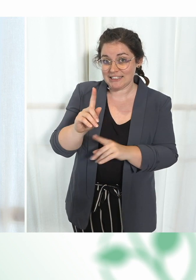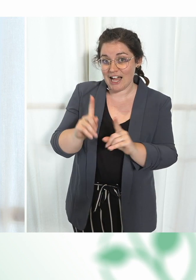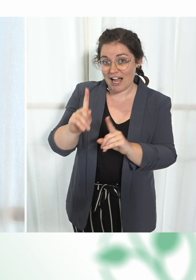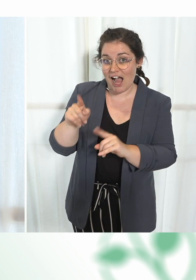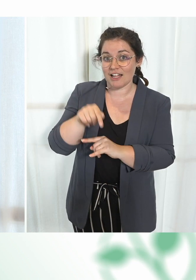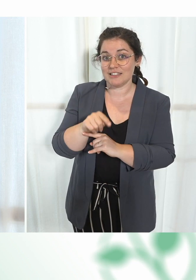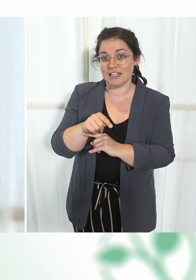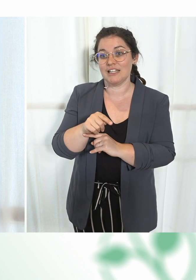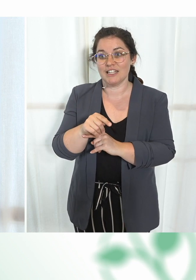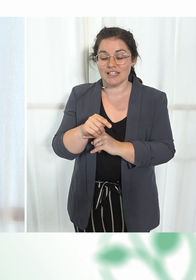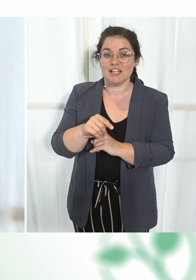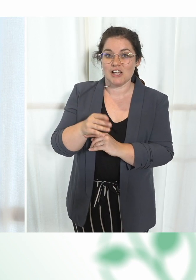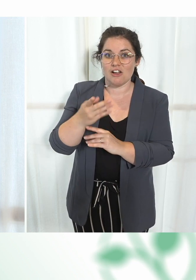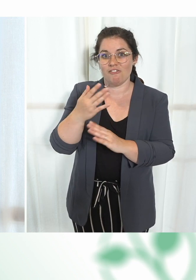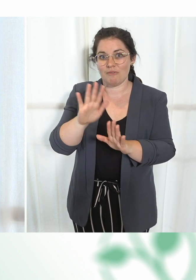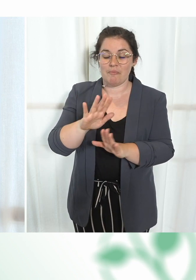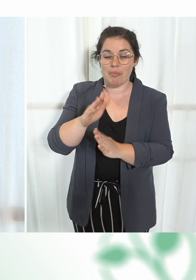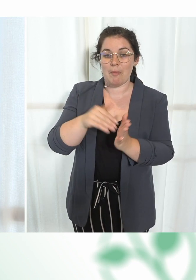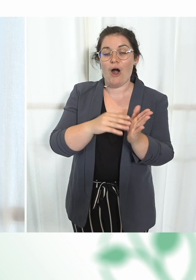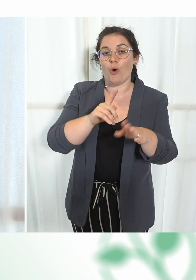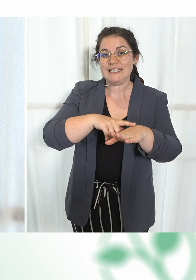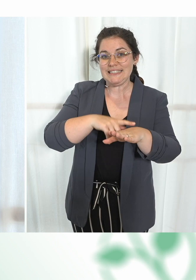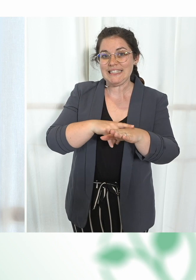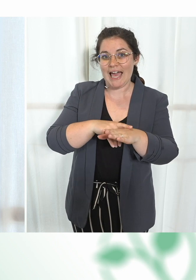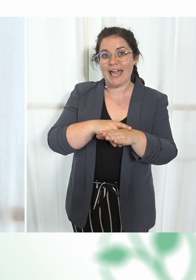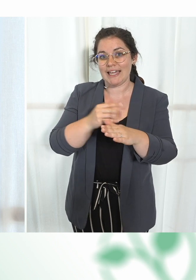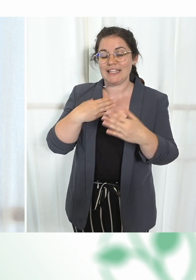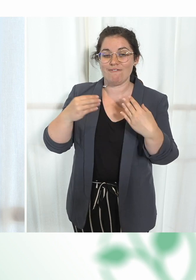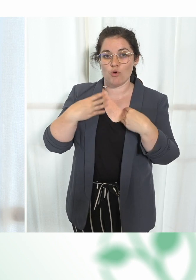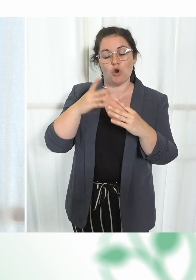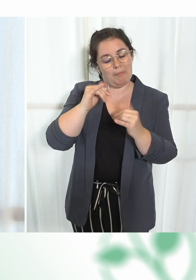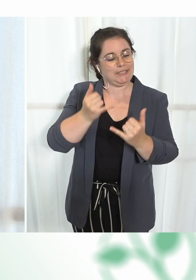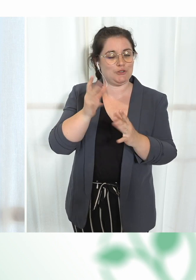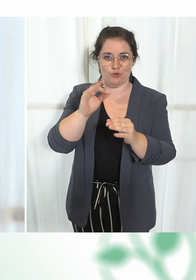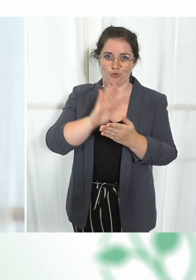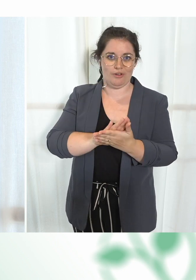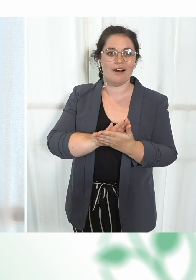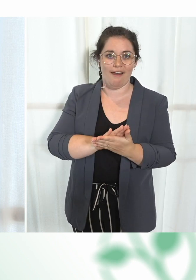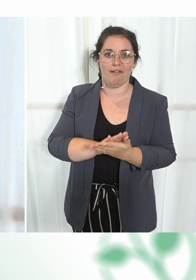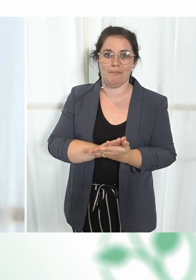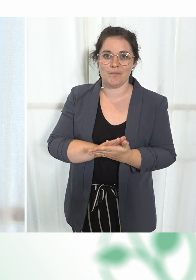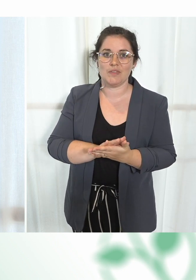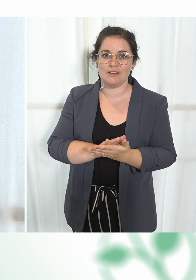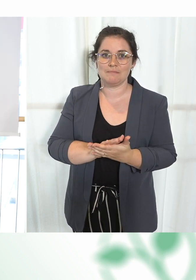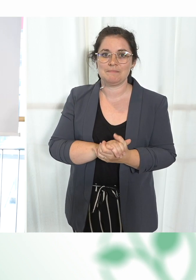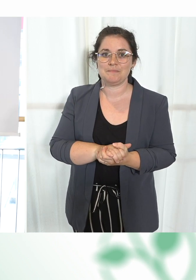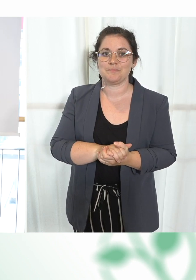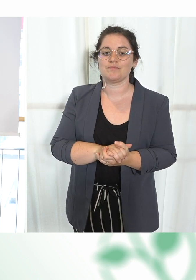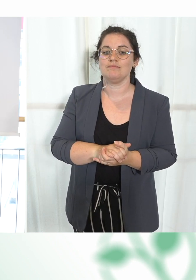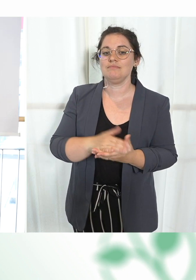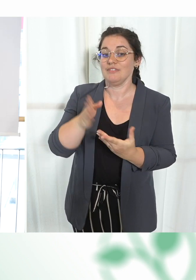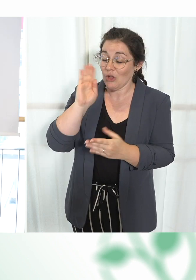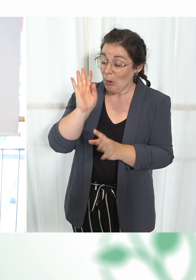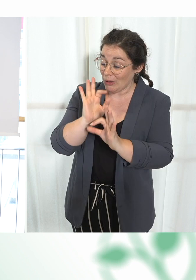hat es erst ein wenig so richtig einpendeln müssen, aber jetzt mittlerweile funktioniert das sehr gut. Das hören wir